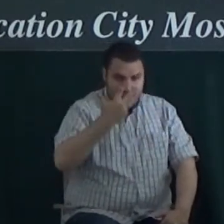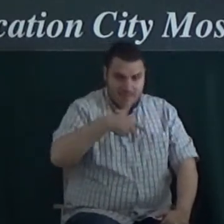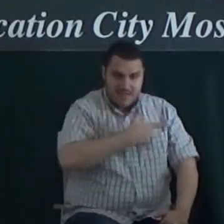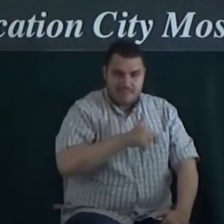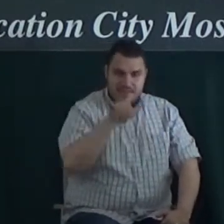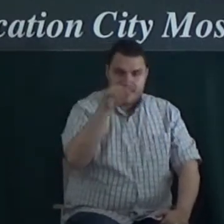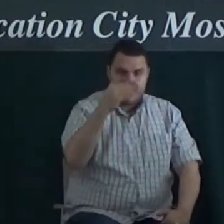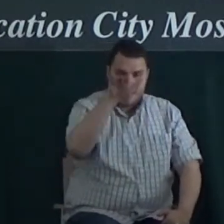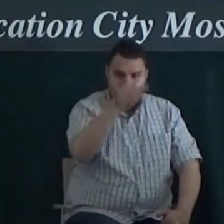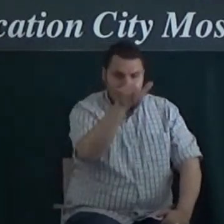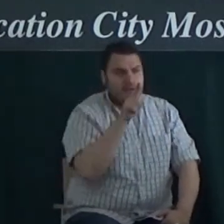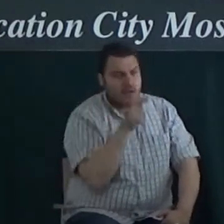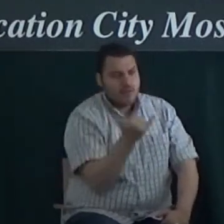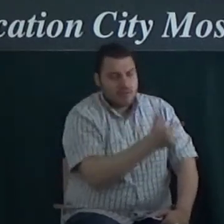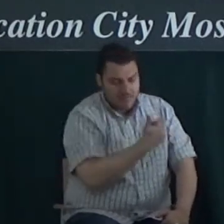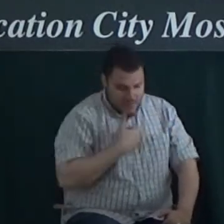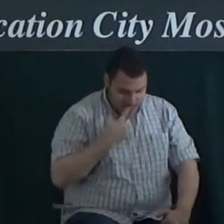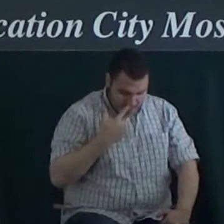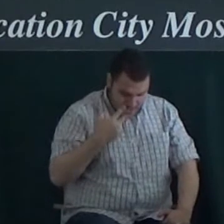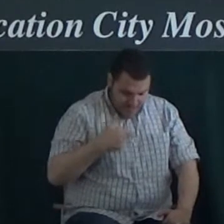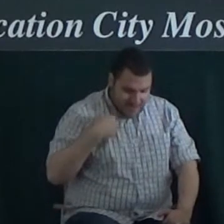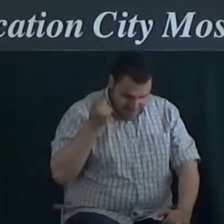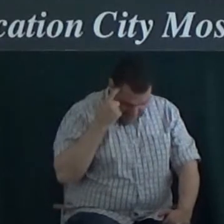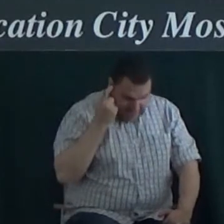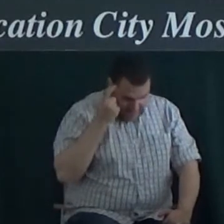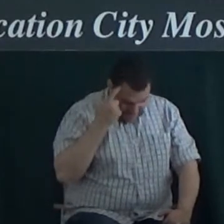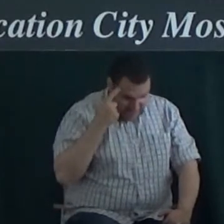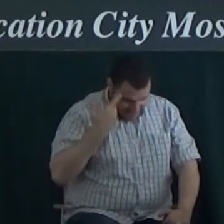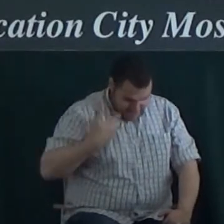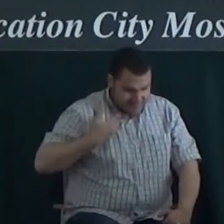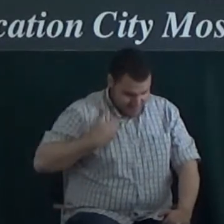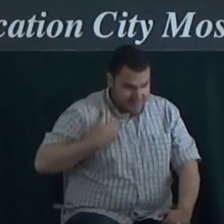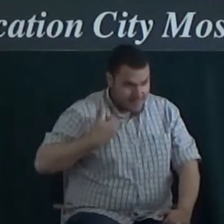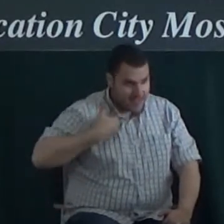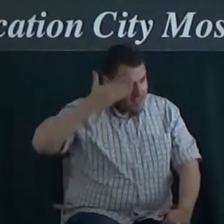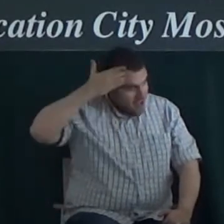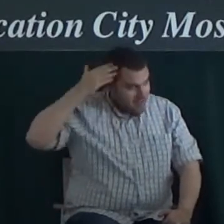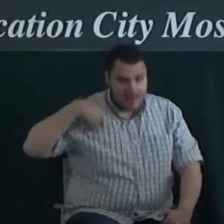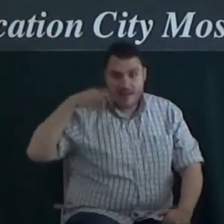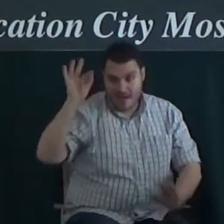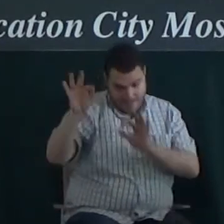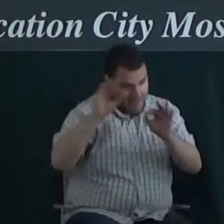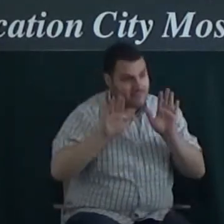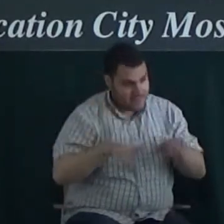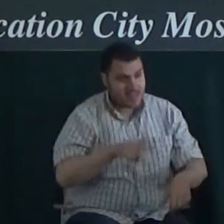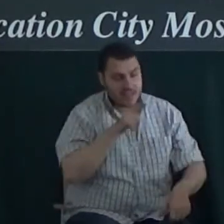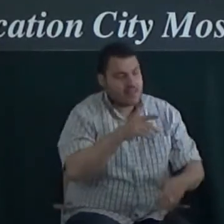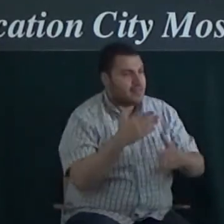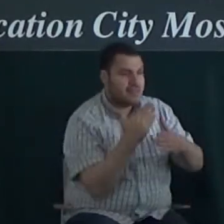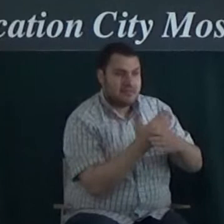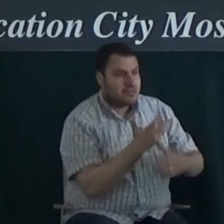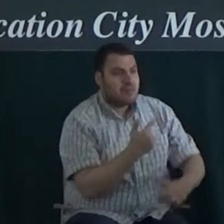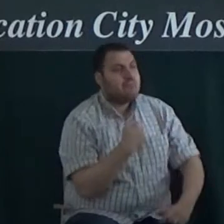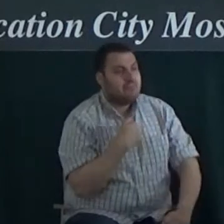مرت على رأسه 80 سنة عرف فيها الناس وكسب خبرة في الحياة، قال: يا بني،